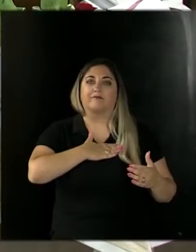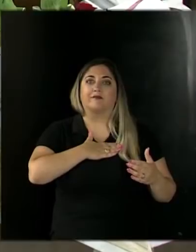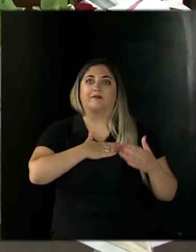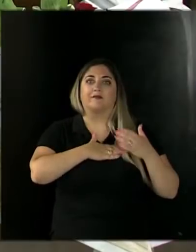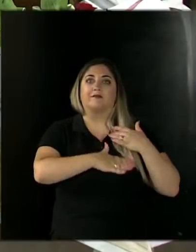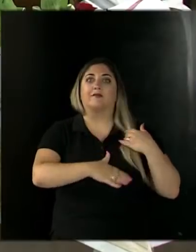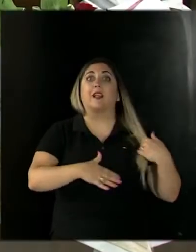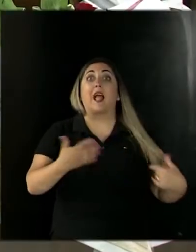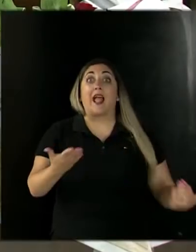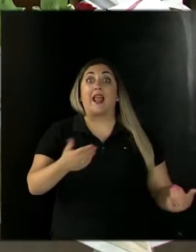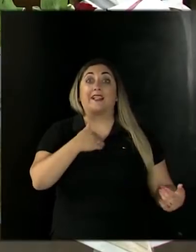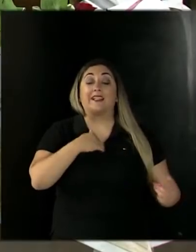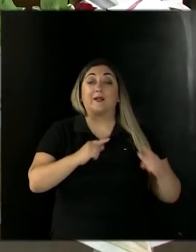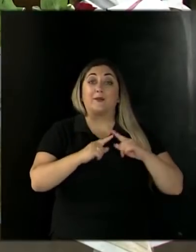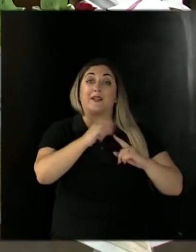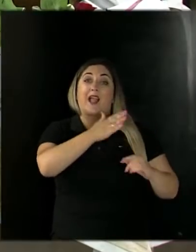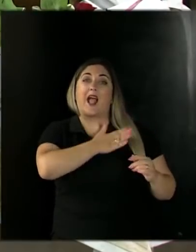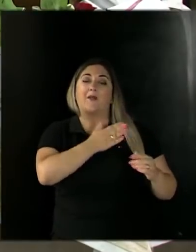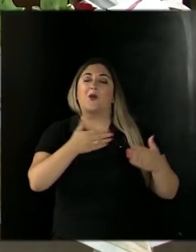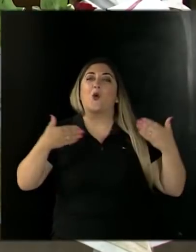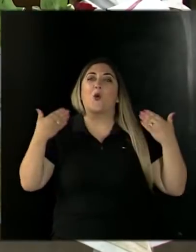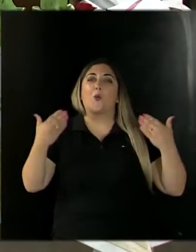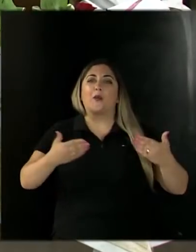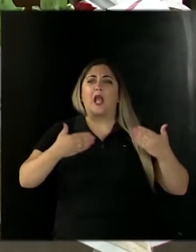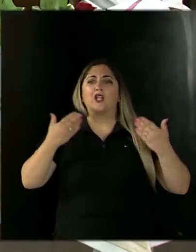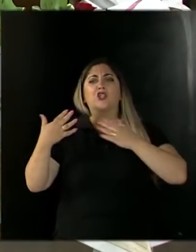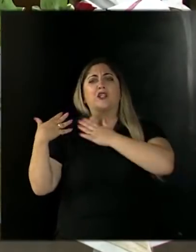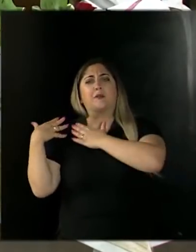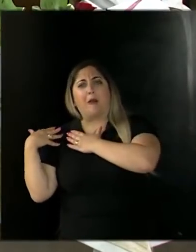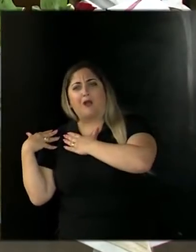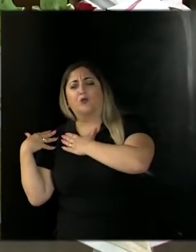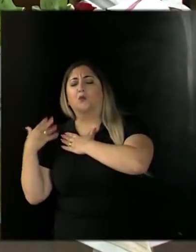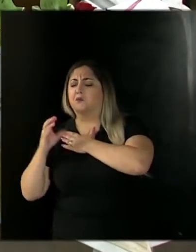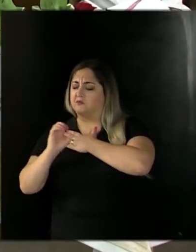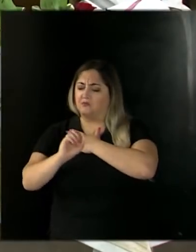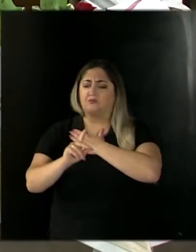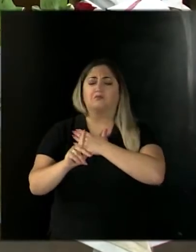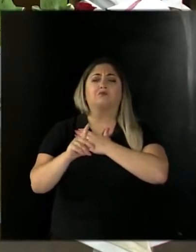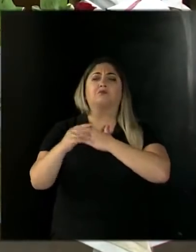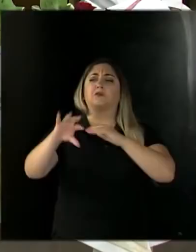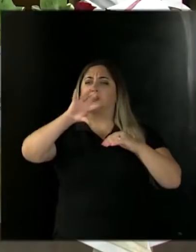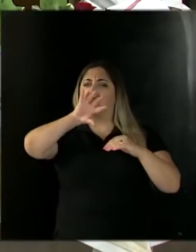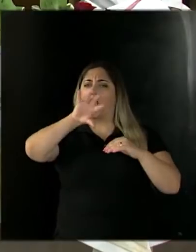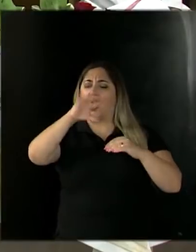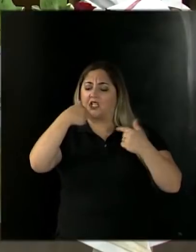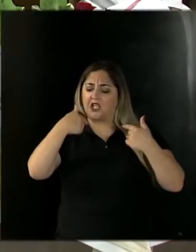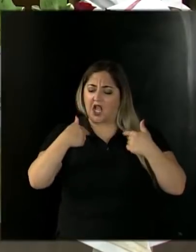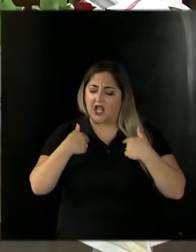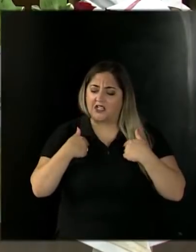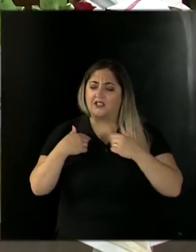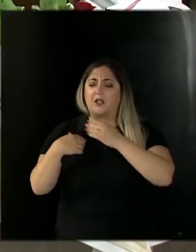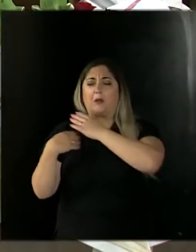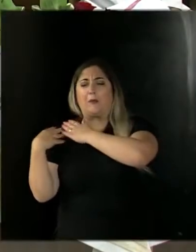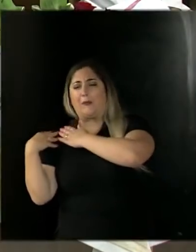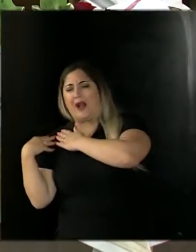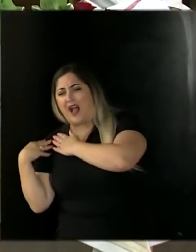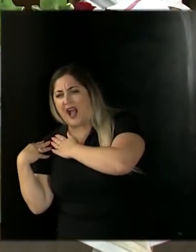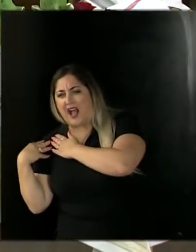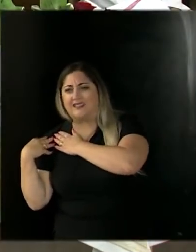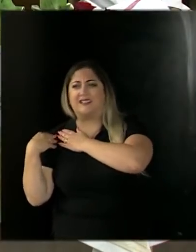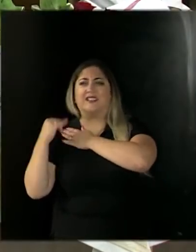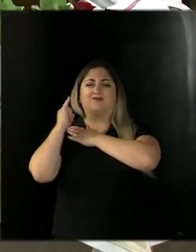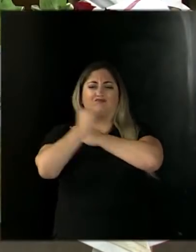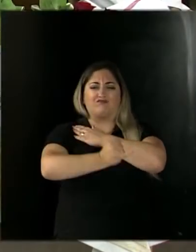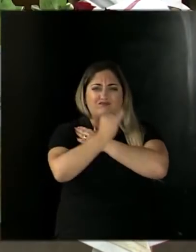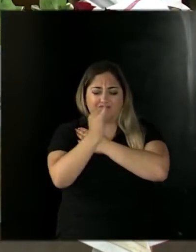Mela bil-qalb kollha nitaxxaq bid-debolizzi tiegħi, bit-tajjir, bil-aks,